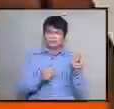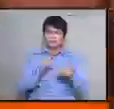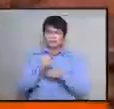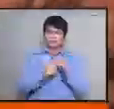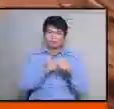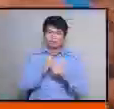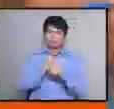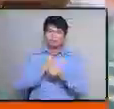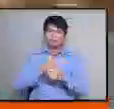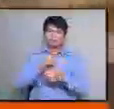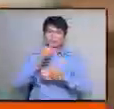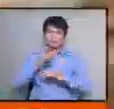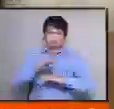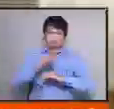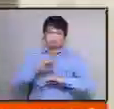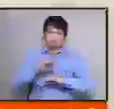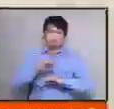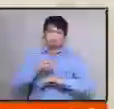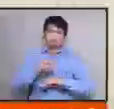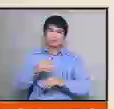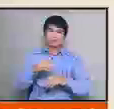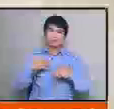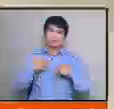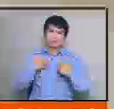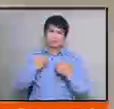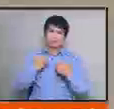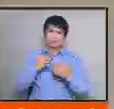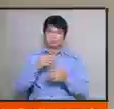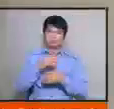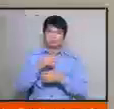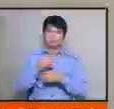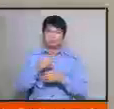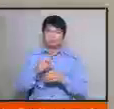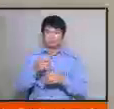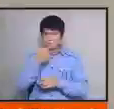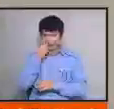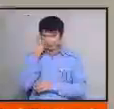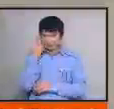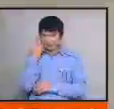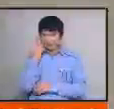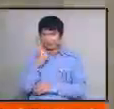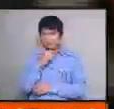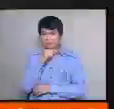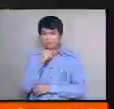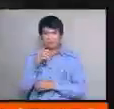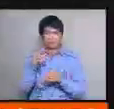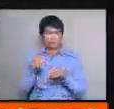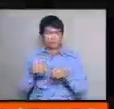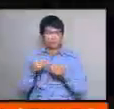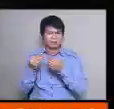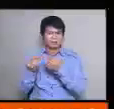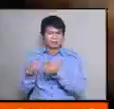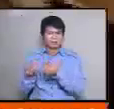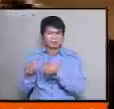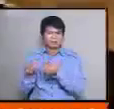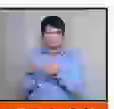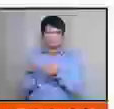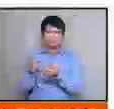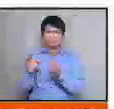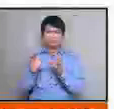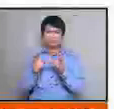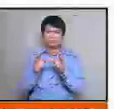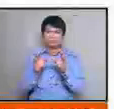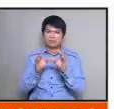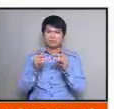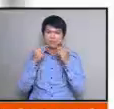para sa youth sector ng Party List System Act. Dahil dito ay hindi mabibigyan si Cardema ng Certificate